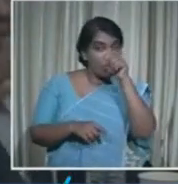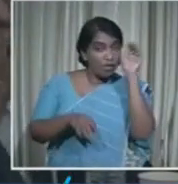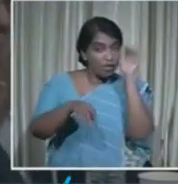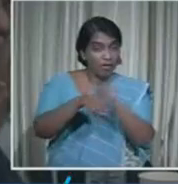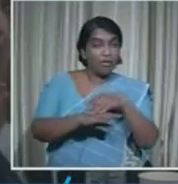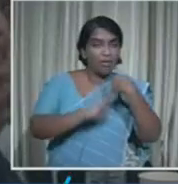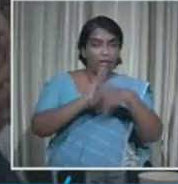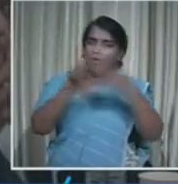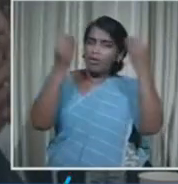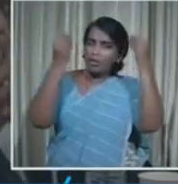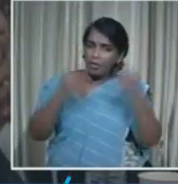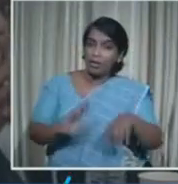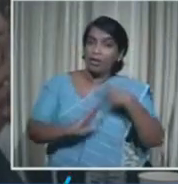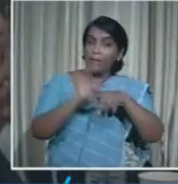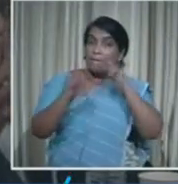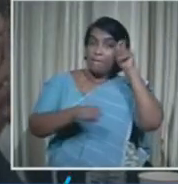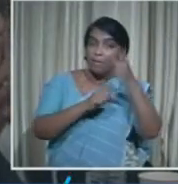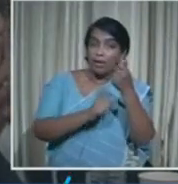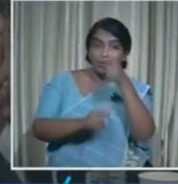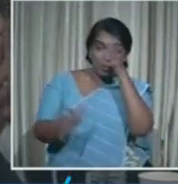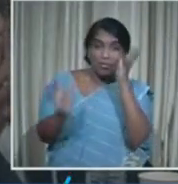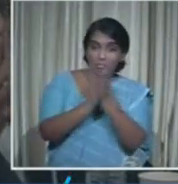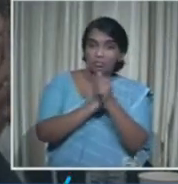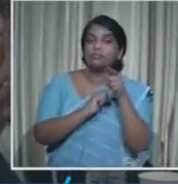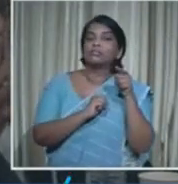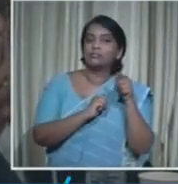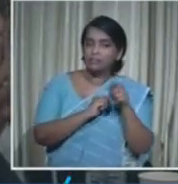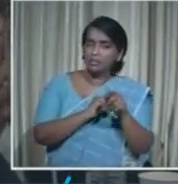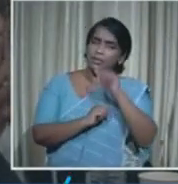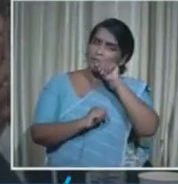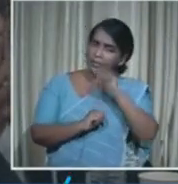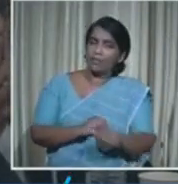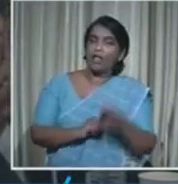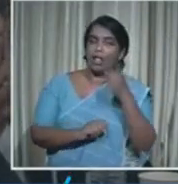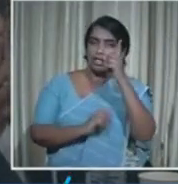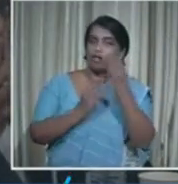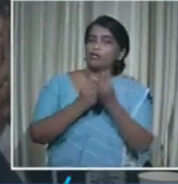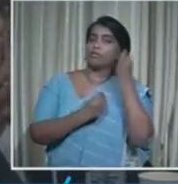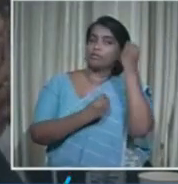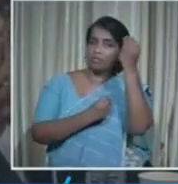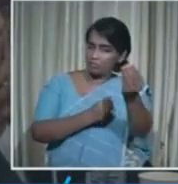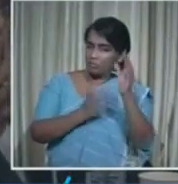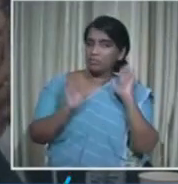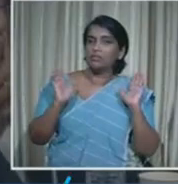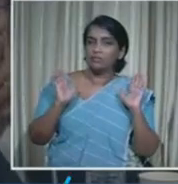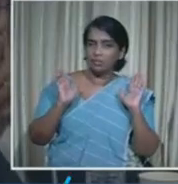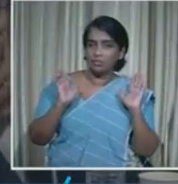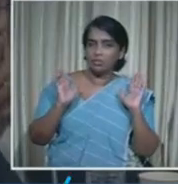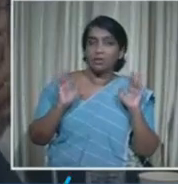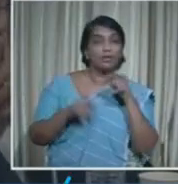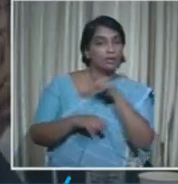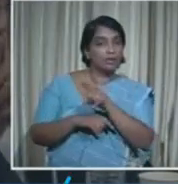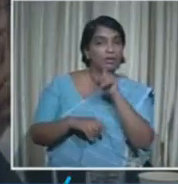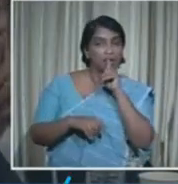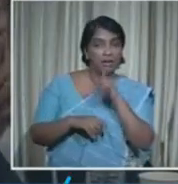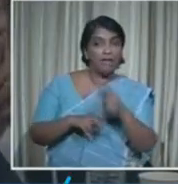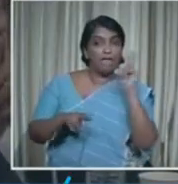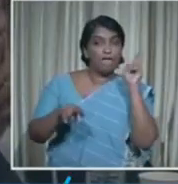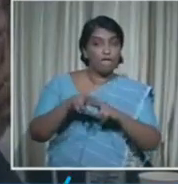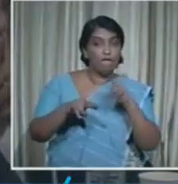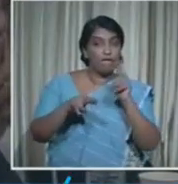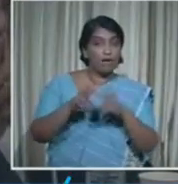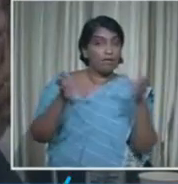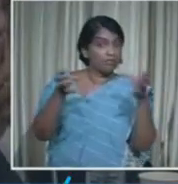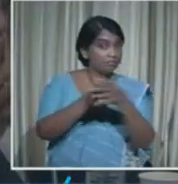කඩා වැටීමට රටේ ජනතාවගේ සල්ලි හොරකම් කරපු අයට අනිවාර්යෙන් දඬුවම් හම්බ වෙන්න ඕනේ මෙතන කියන්නේ ගජ පිටුරු කල්ලිය